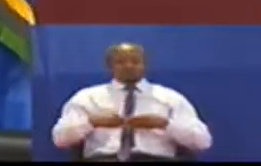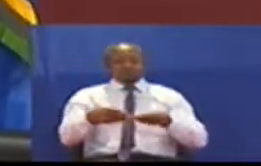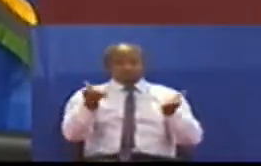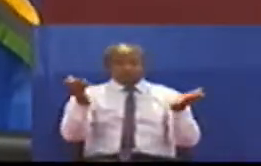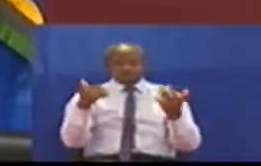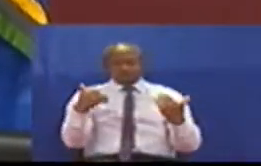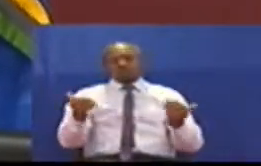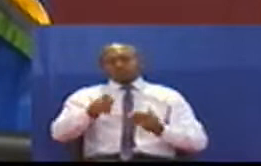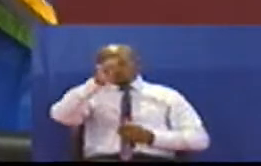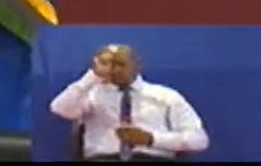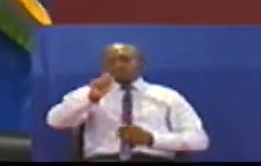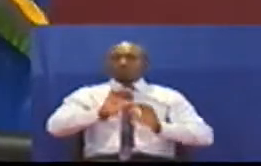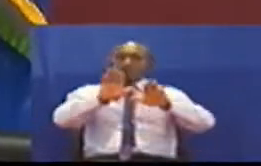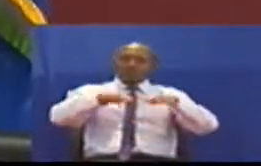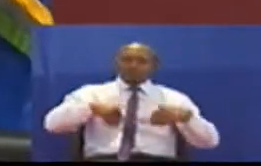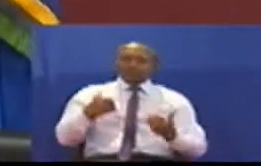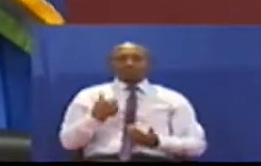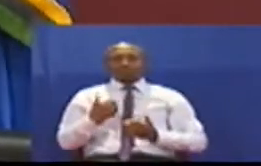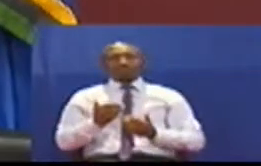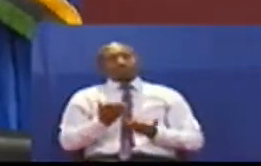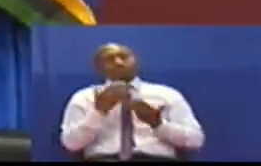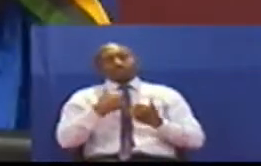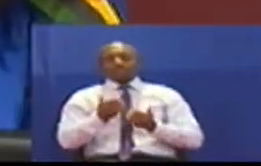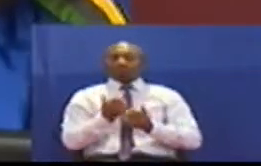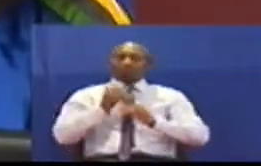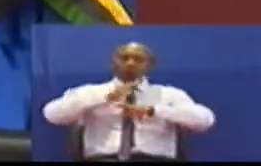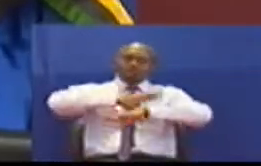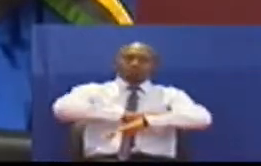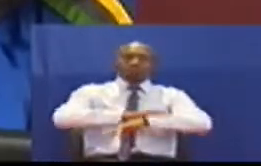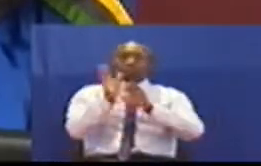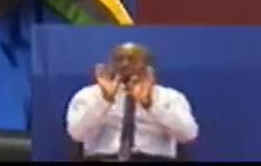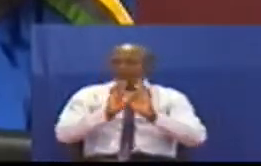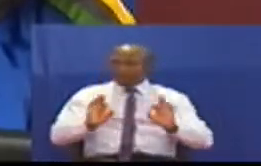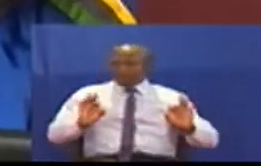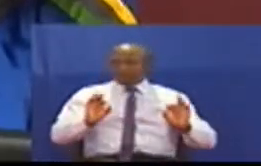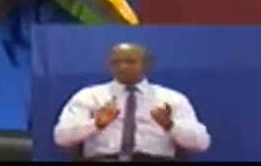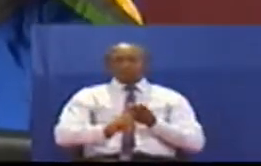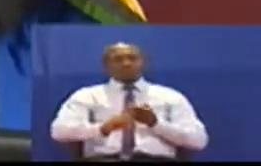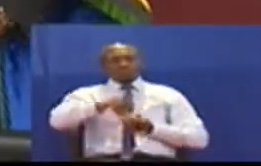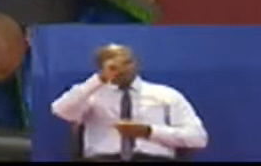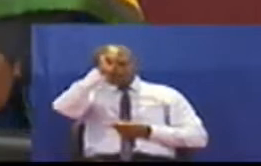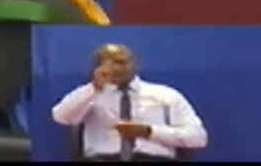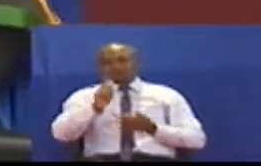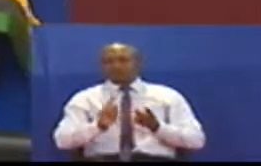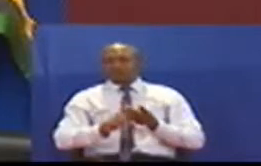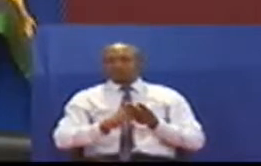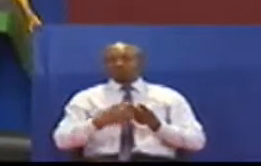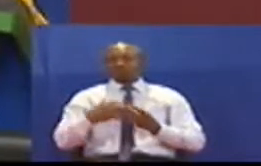Basi waheshimiwa wabunge, mimi ningependa kuwatakia weekend njema kwa mheshimiwa waziri